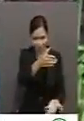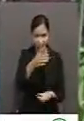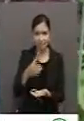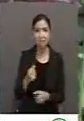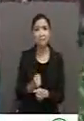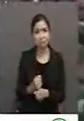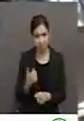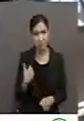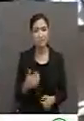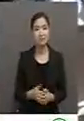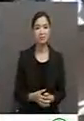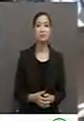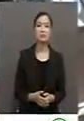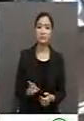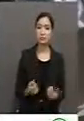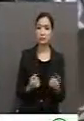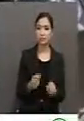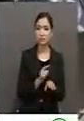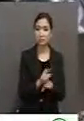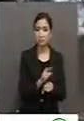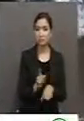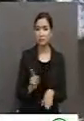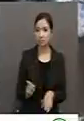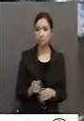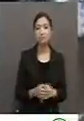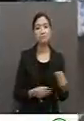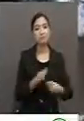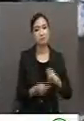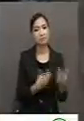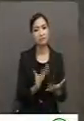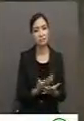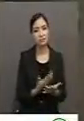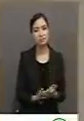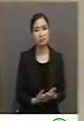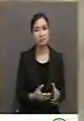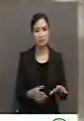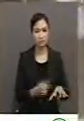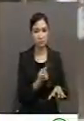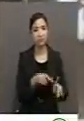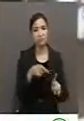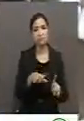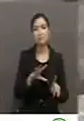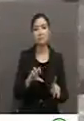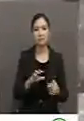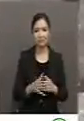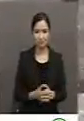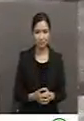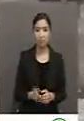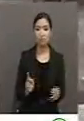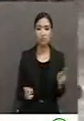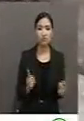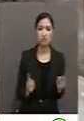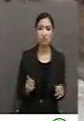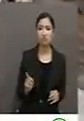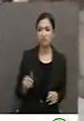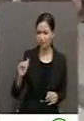ติดต่อขอซื้อสำหรับรถถังจำลองนี้จะขายในราคาชิ้นละ 1,500 บาทหุ่นยนต์ขน